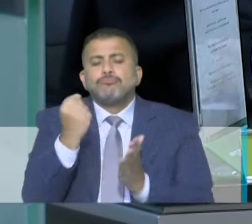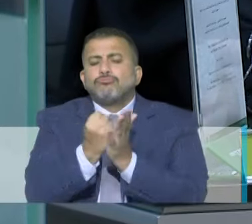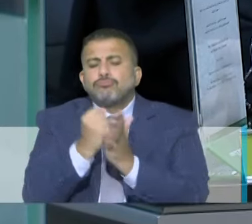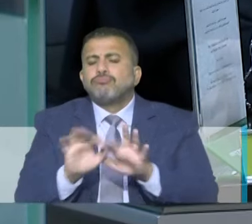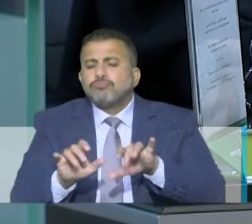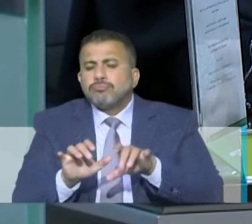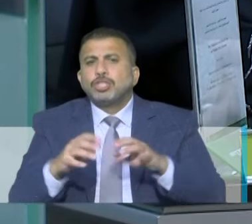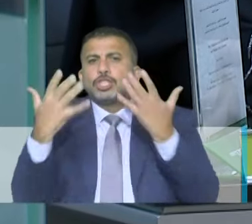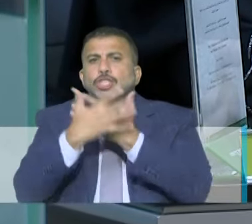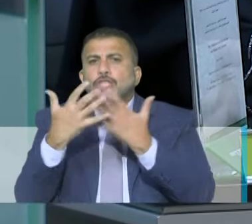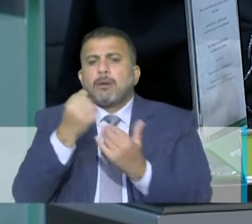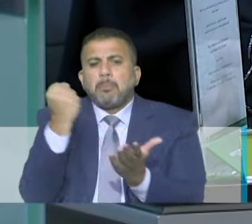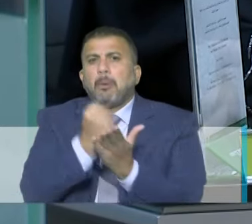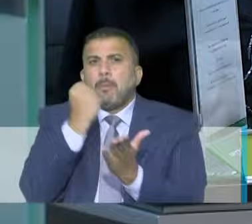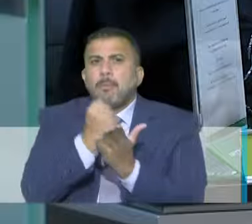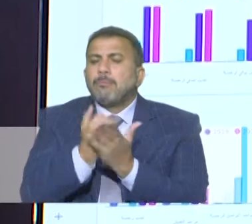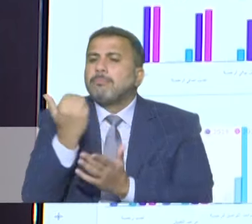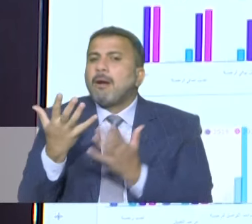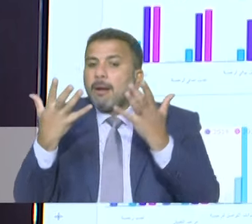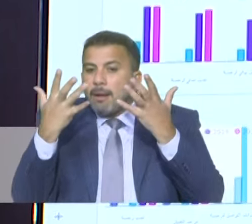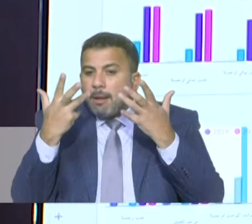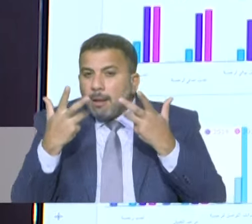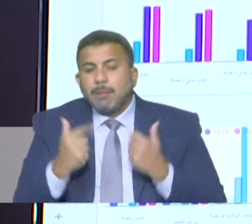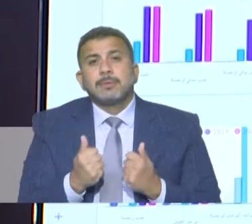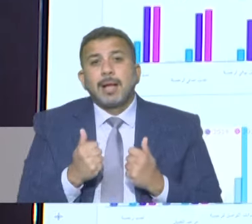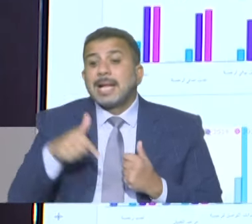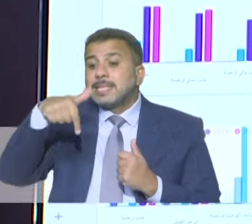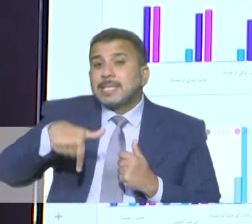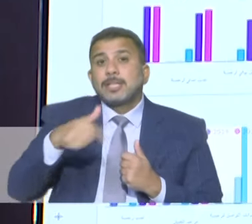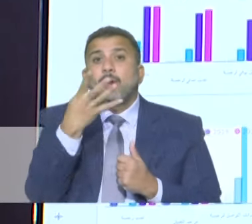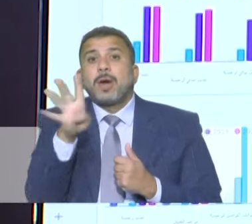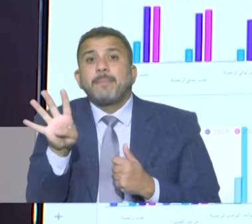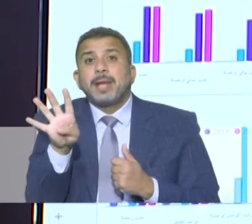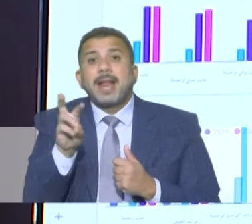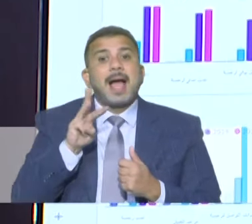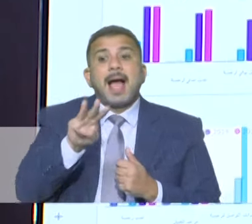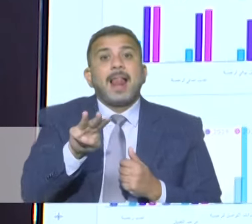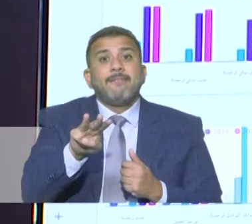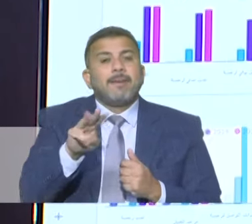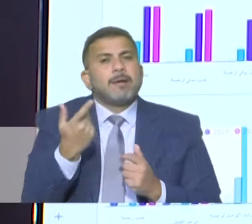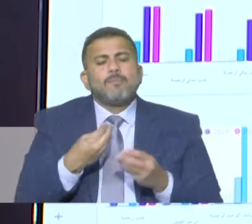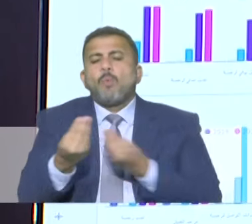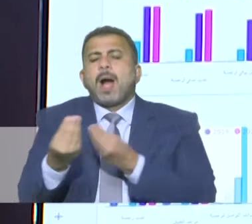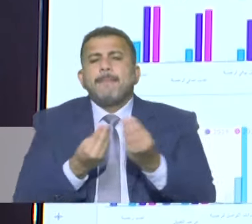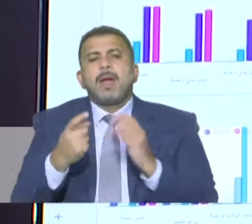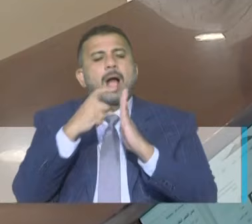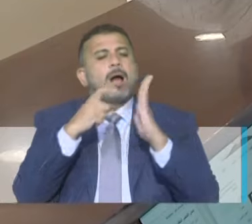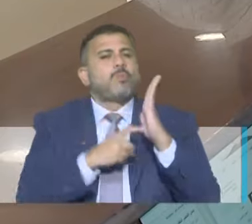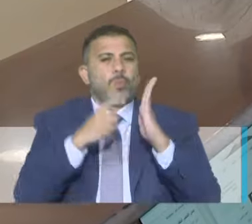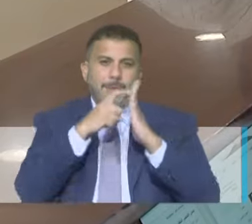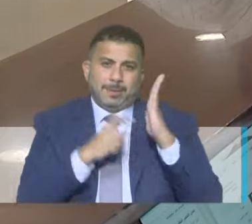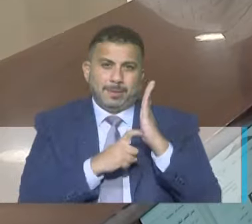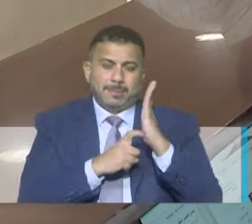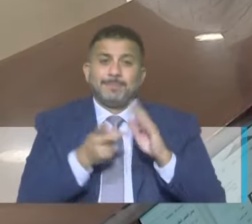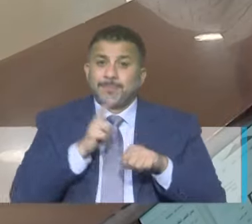لعقود الشركات، فيما نفذت ما يقارب 46,000 معاملة قانونية. وتحرص